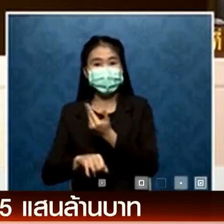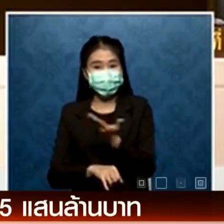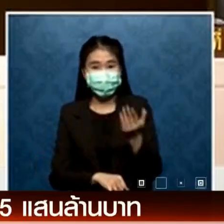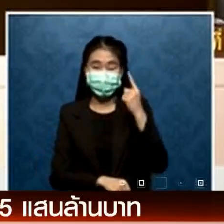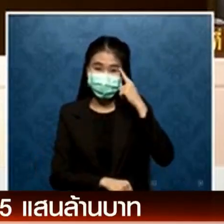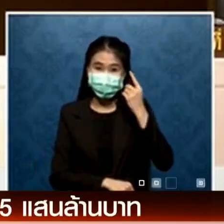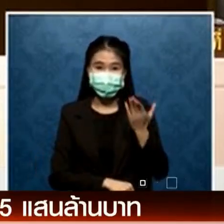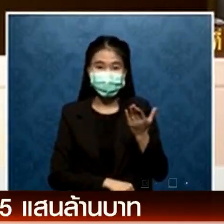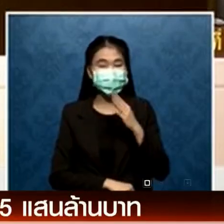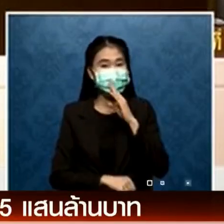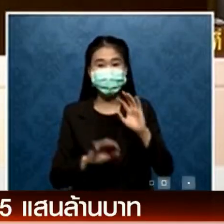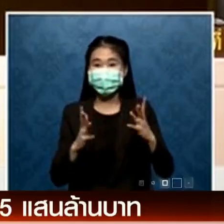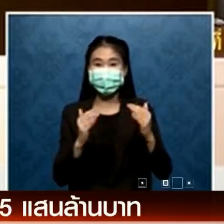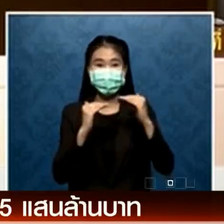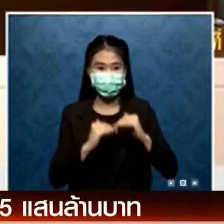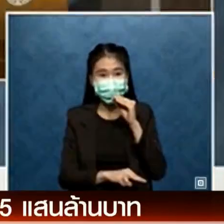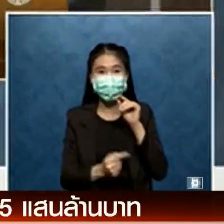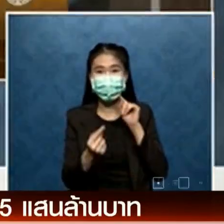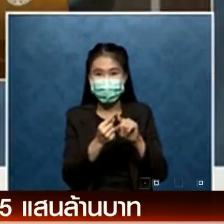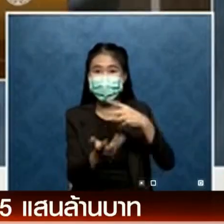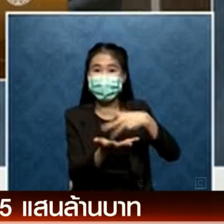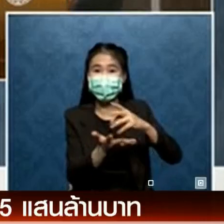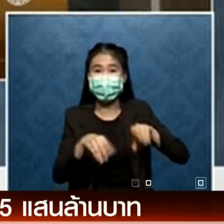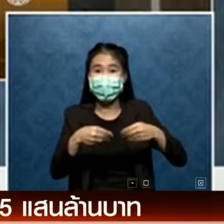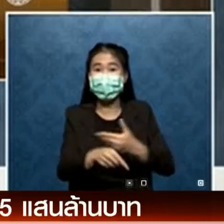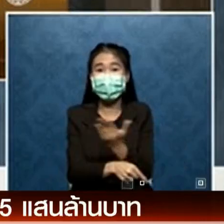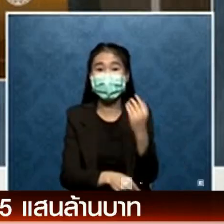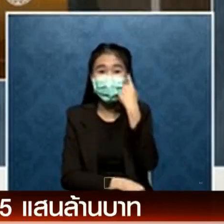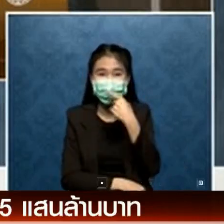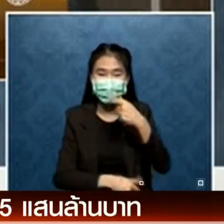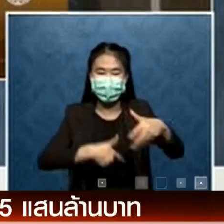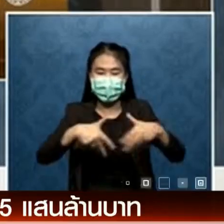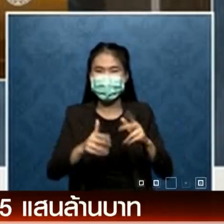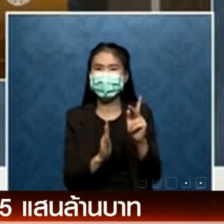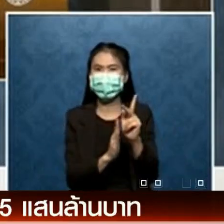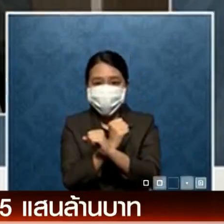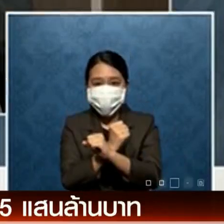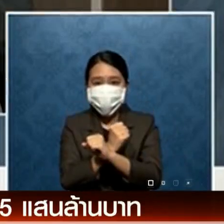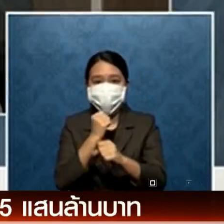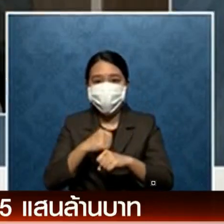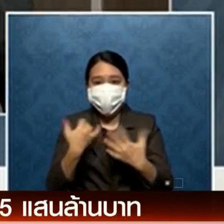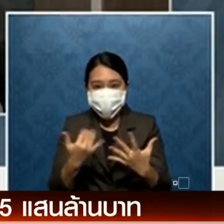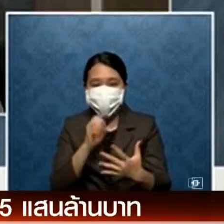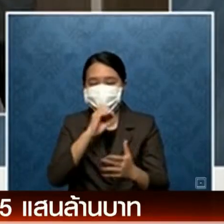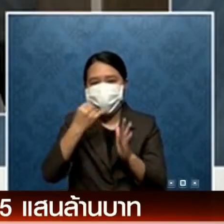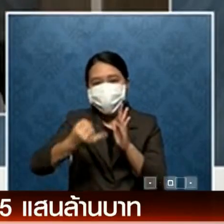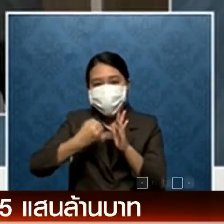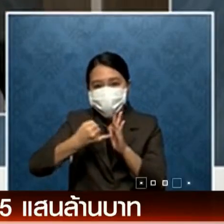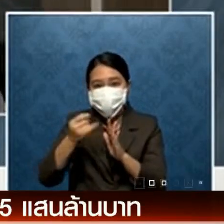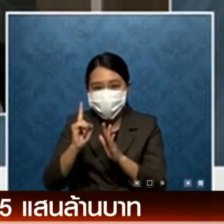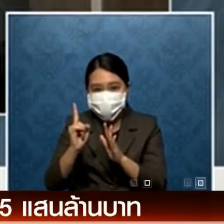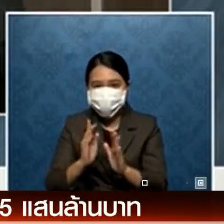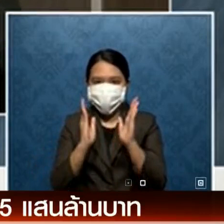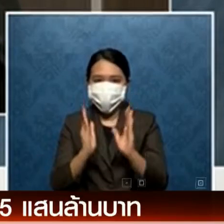ไม่หลังมีการอภิปรายมาตลอดทั้งวันเมื่อวานนี้โดยช่วงเช้าที่ผ่านมานายชลน่านสีแก้วส.ส.จังหวัดน่านพรรคเพื่อไทยอภิปราย